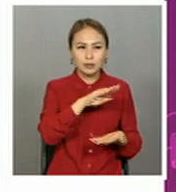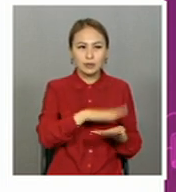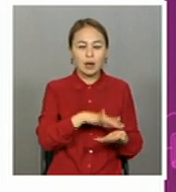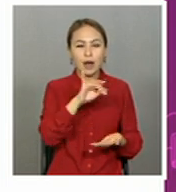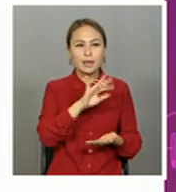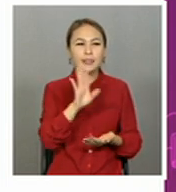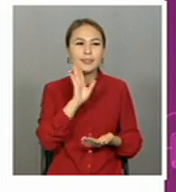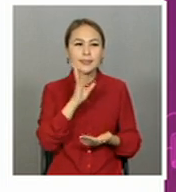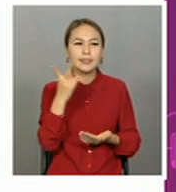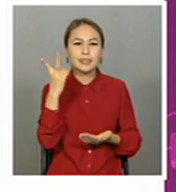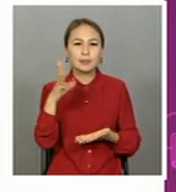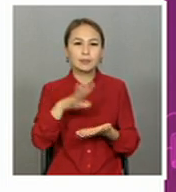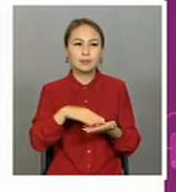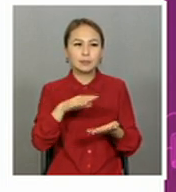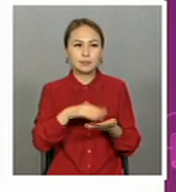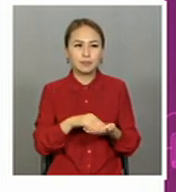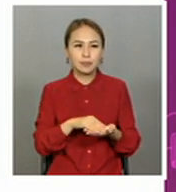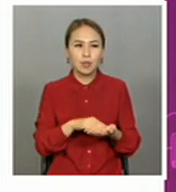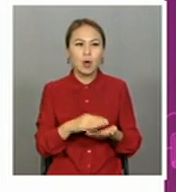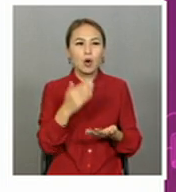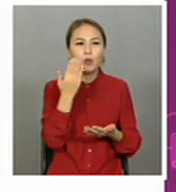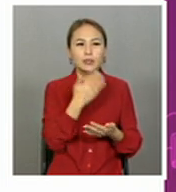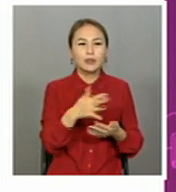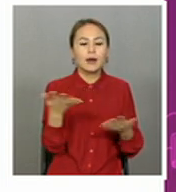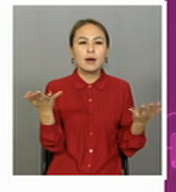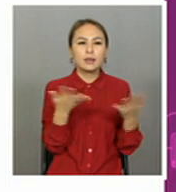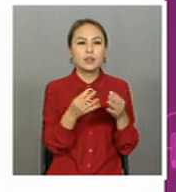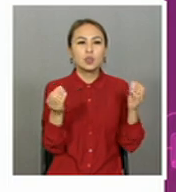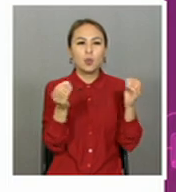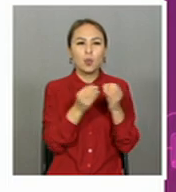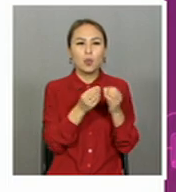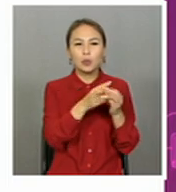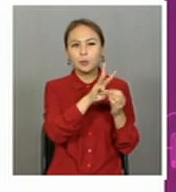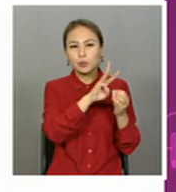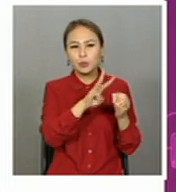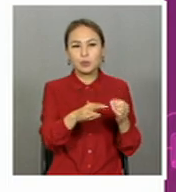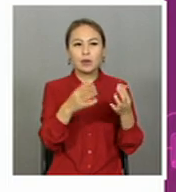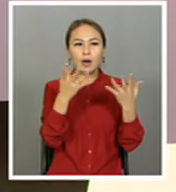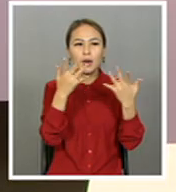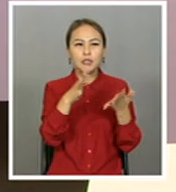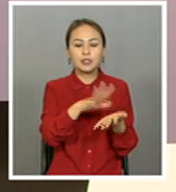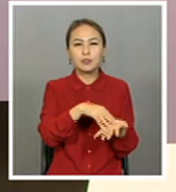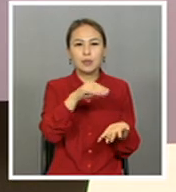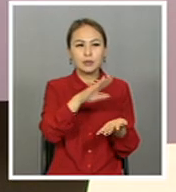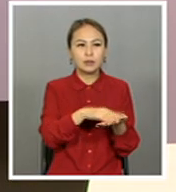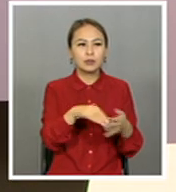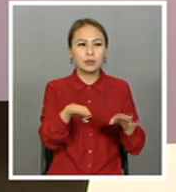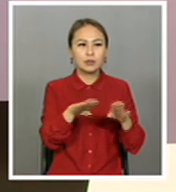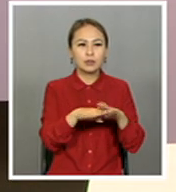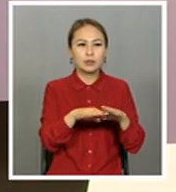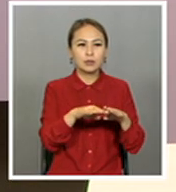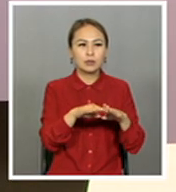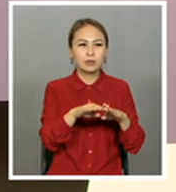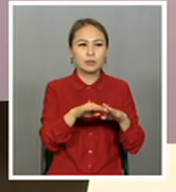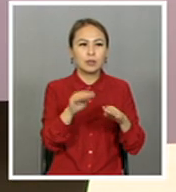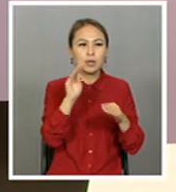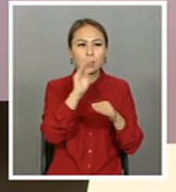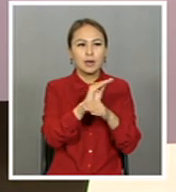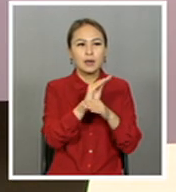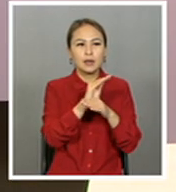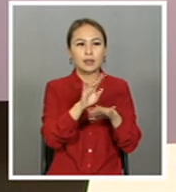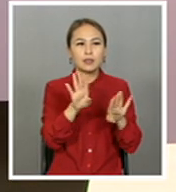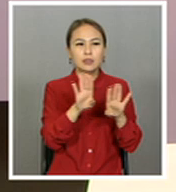қызы 2 мәнті түйді. Олардың әр қайсысы 10 минутта қанша мәнтіден түйеді